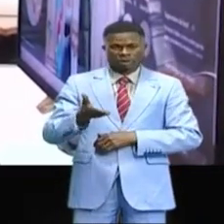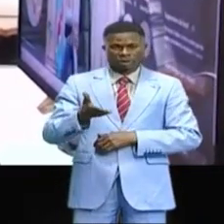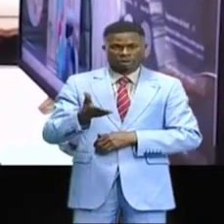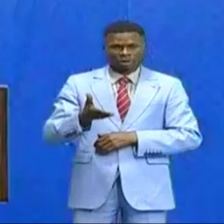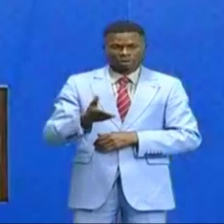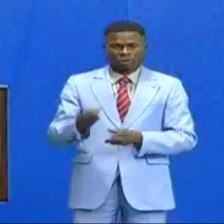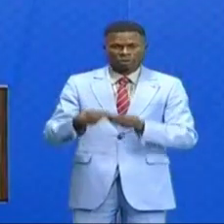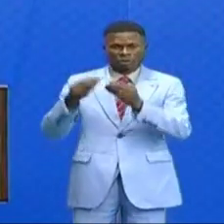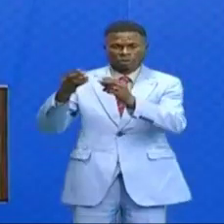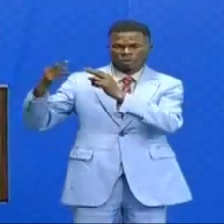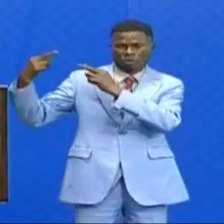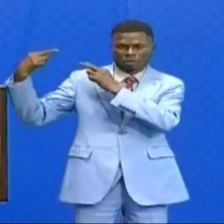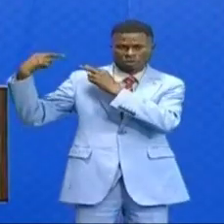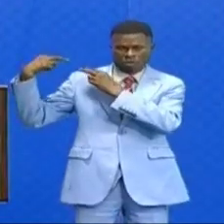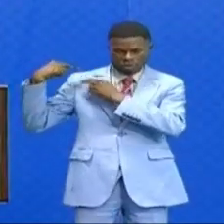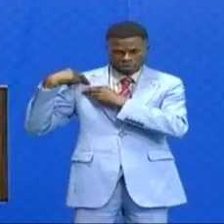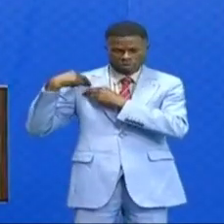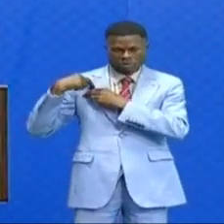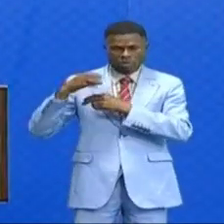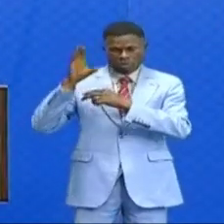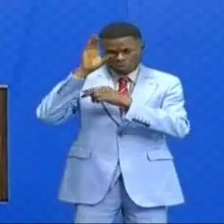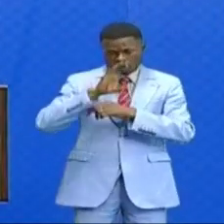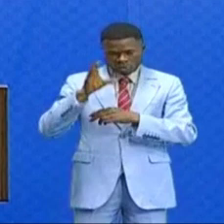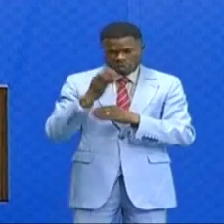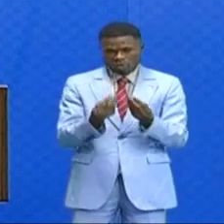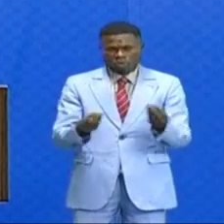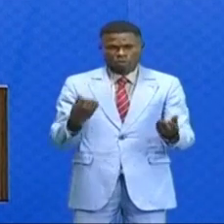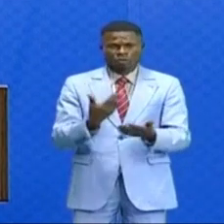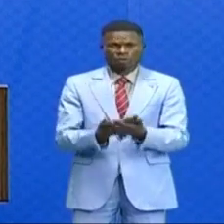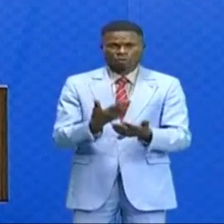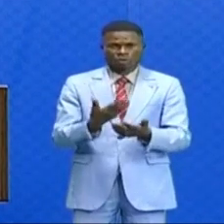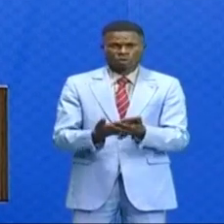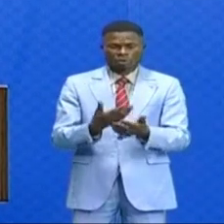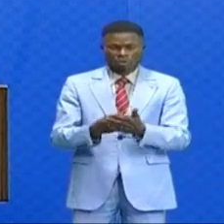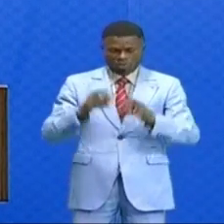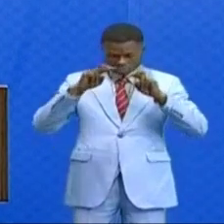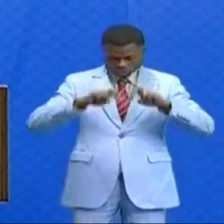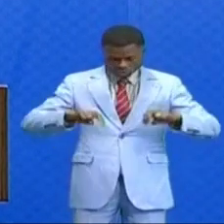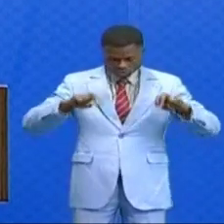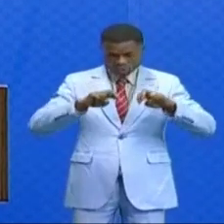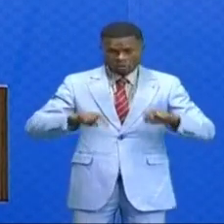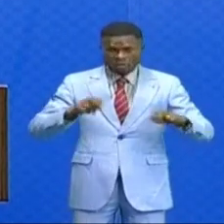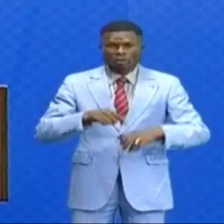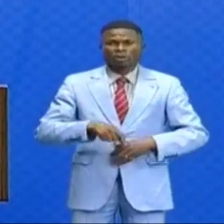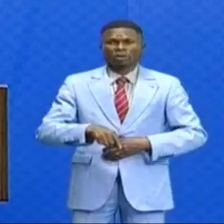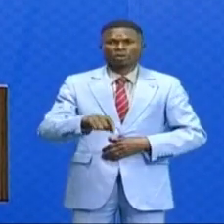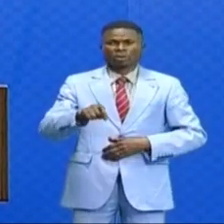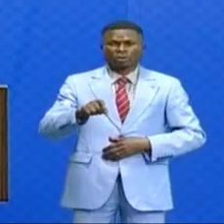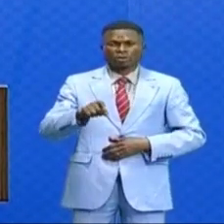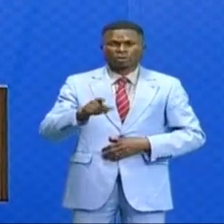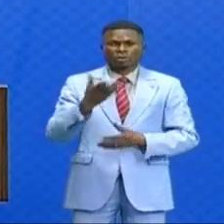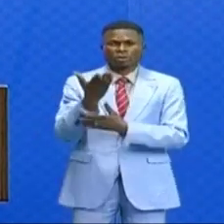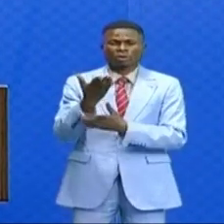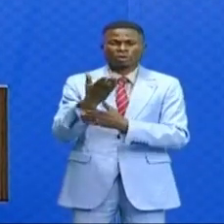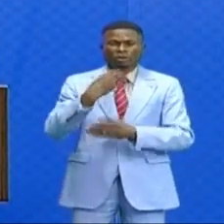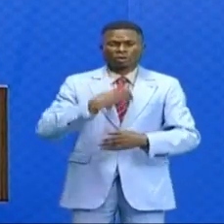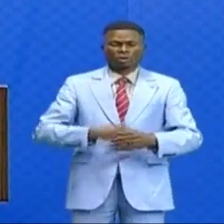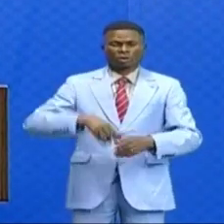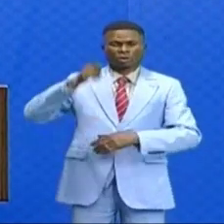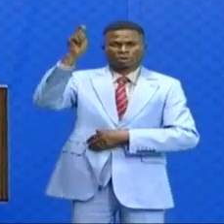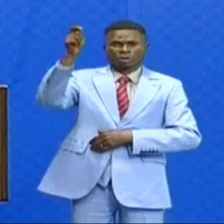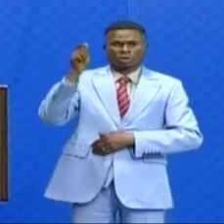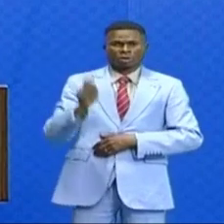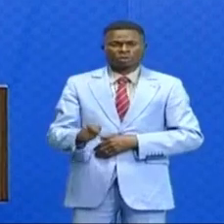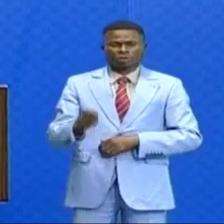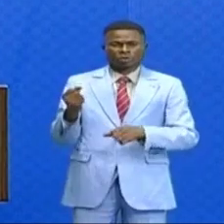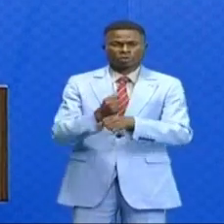été chargée de s'assurer de l'aboutissement rapide des enquêtes en cours qui impliquent l'auditorat militaire ainsi que